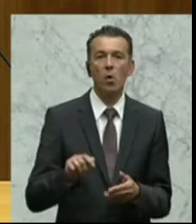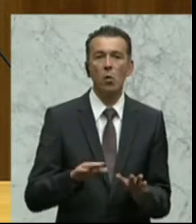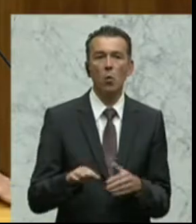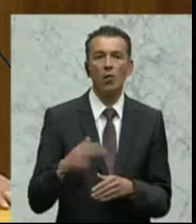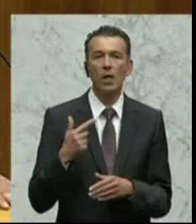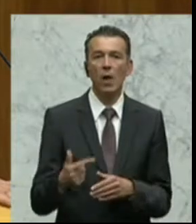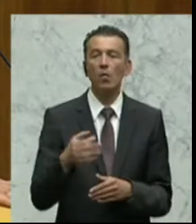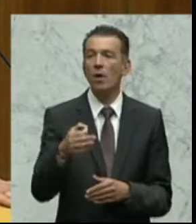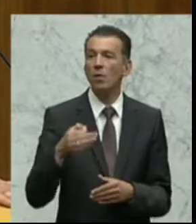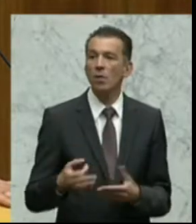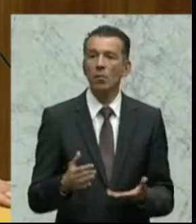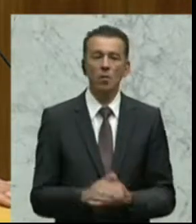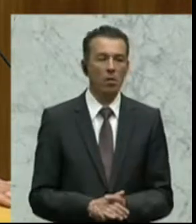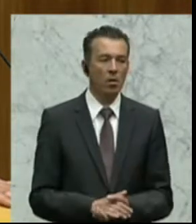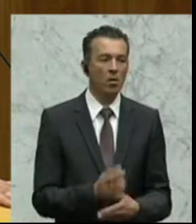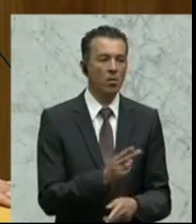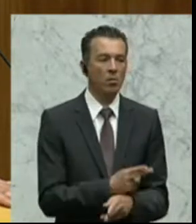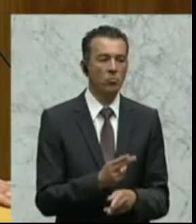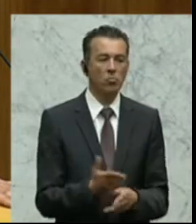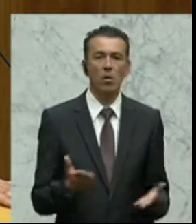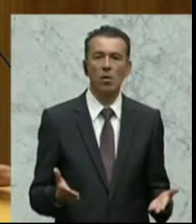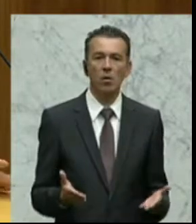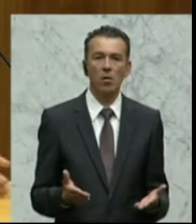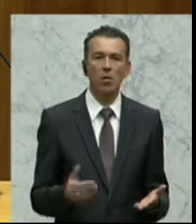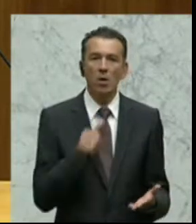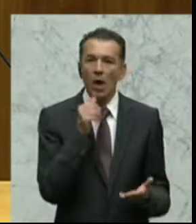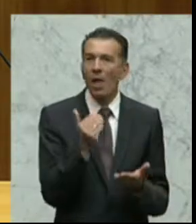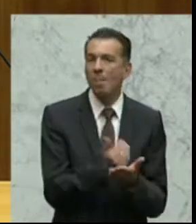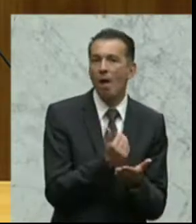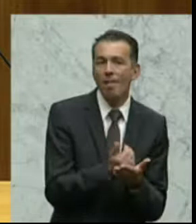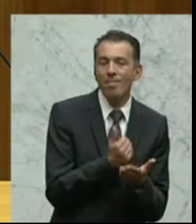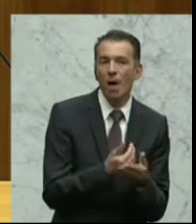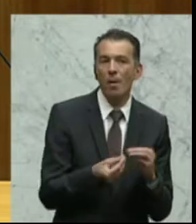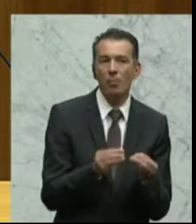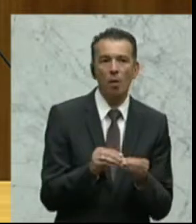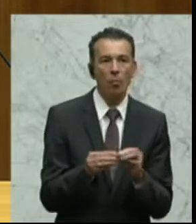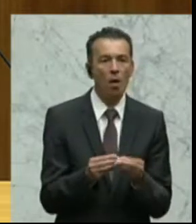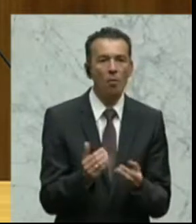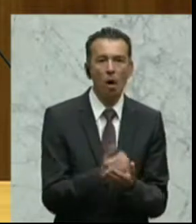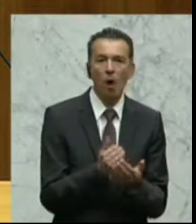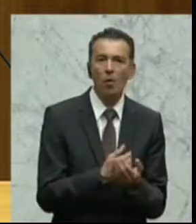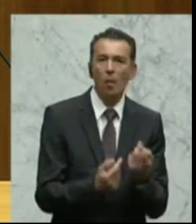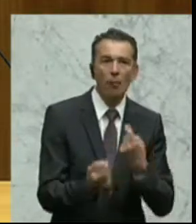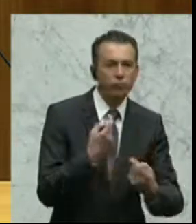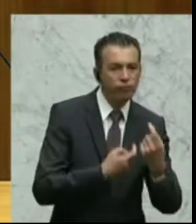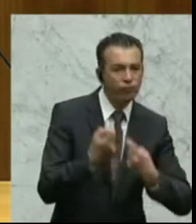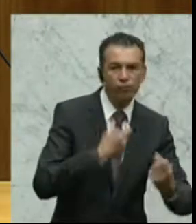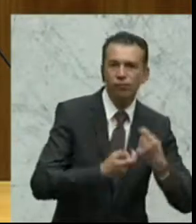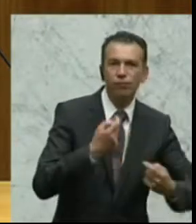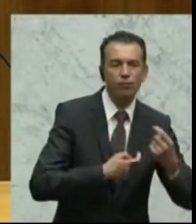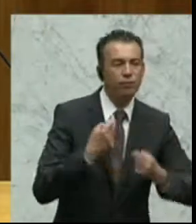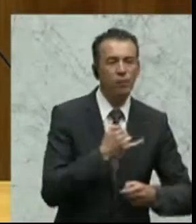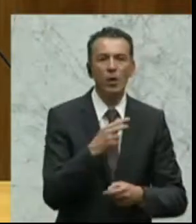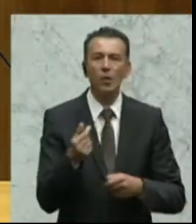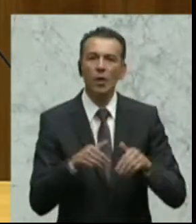gelegen. Der Staat hat also kein Einnahmenproblem. Die sprudeln freudig vor sich hin. Ja, jeder Finanzminister kann sich freuen,